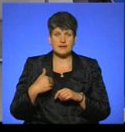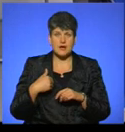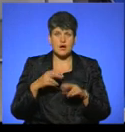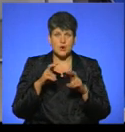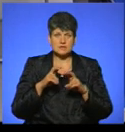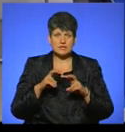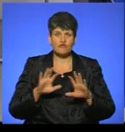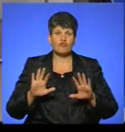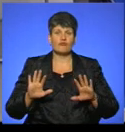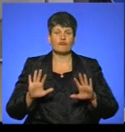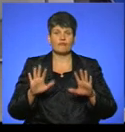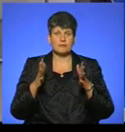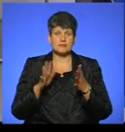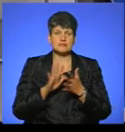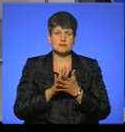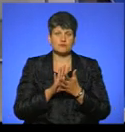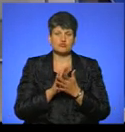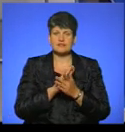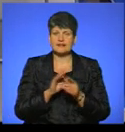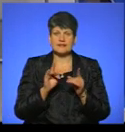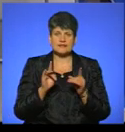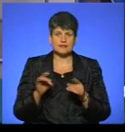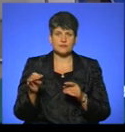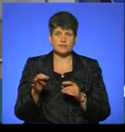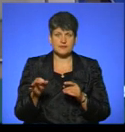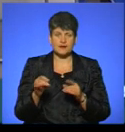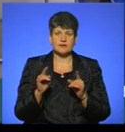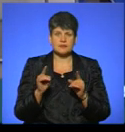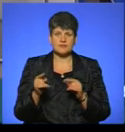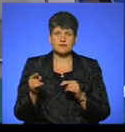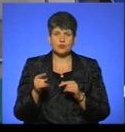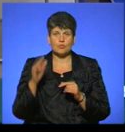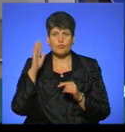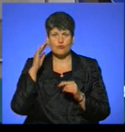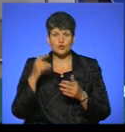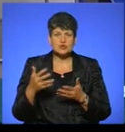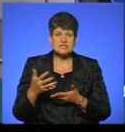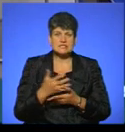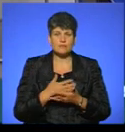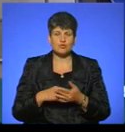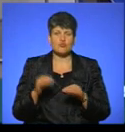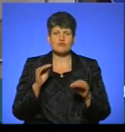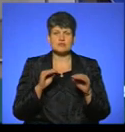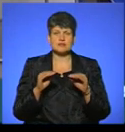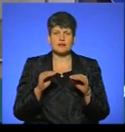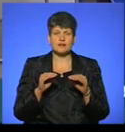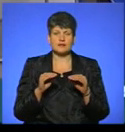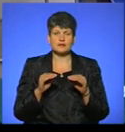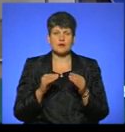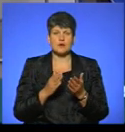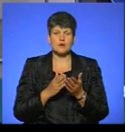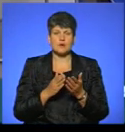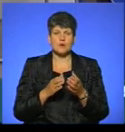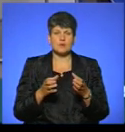випадок забруднення не тільки ставу, навіть Тернопільського водозабору. В складі оперативної групи